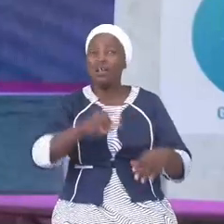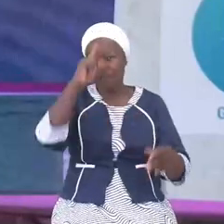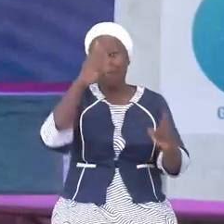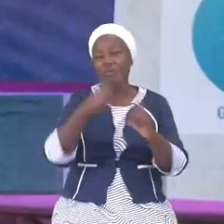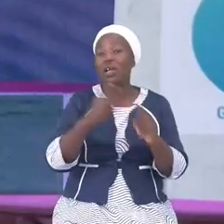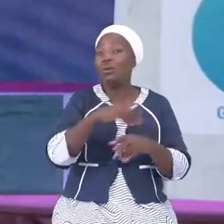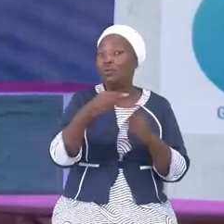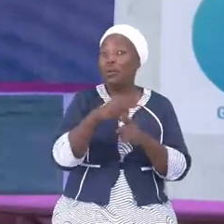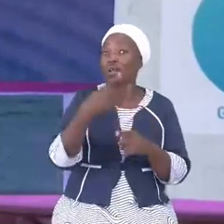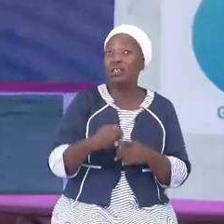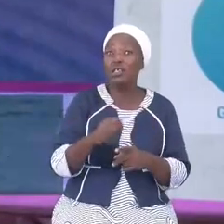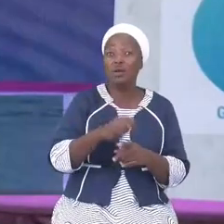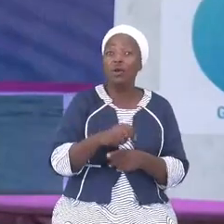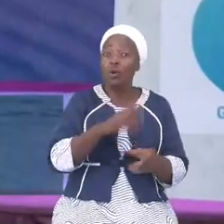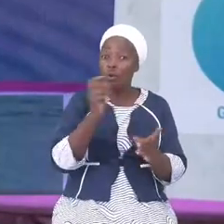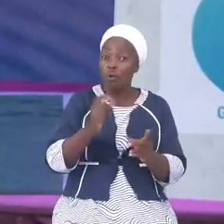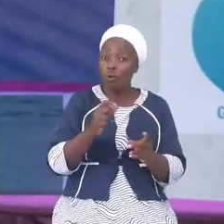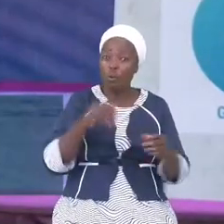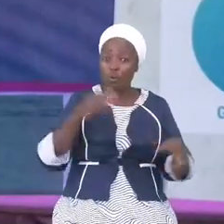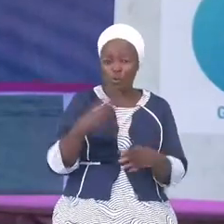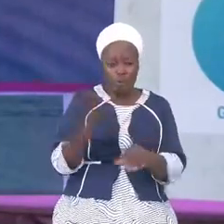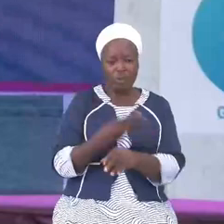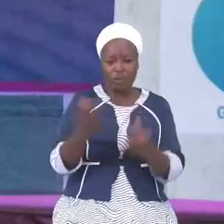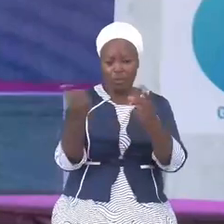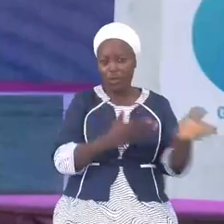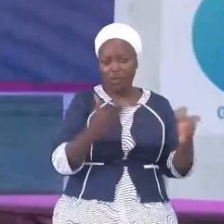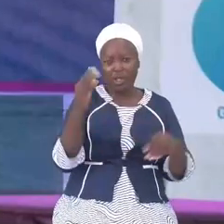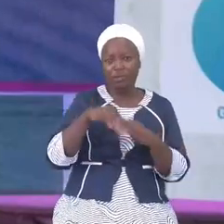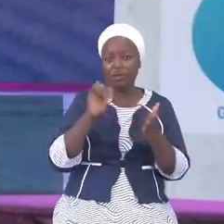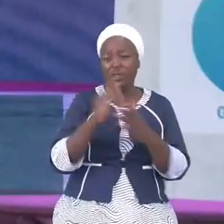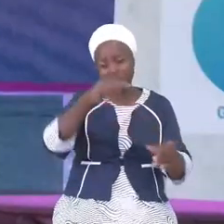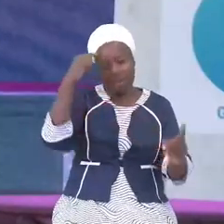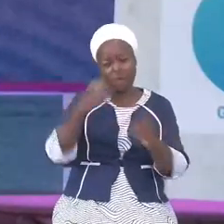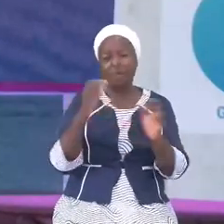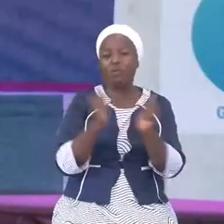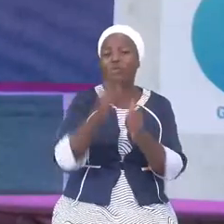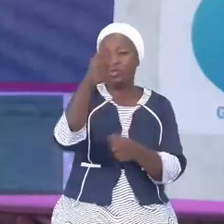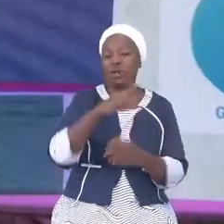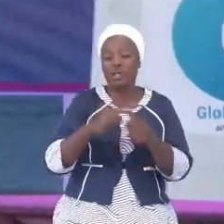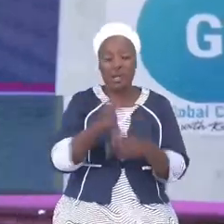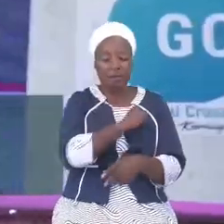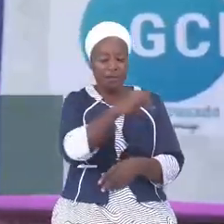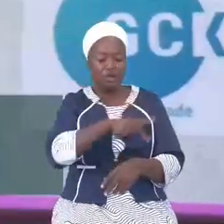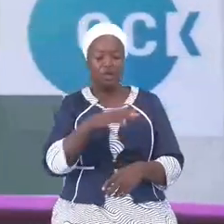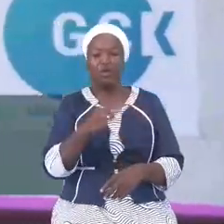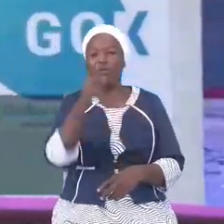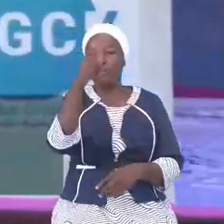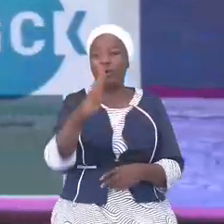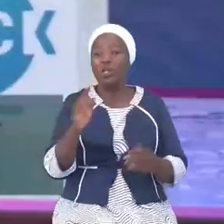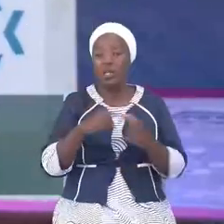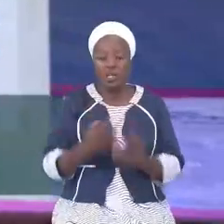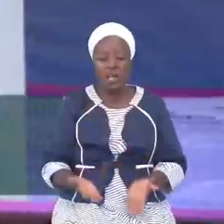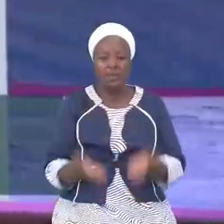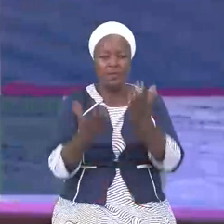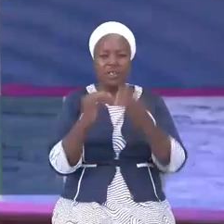était, l'a amené à cet accord, à cette compréhension et à cette appréciation. La prière